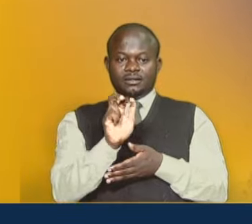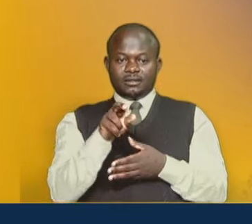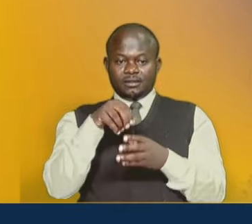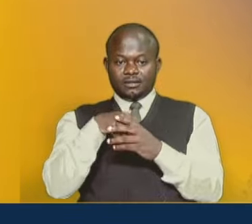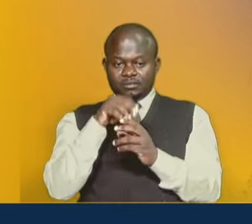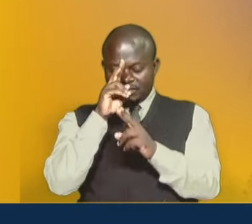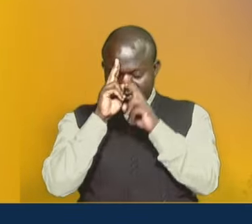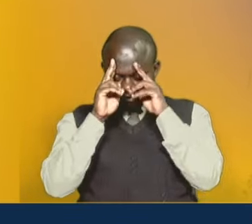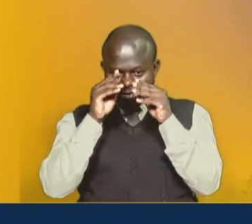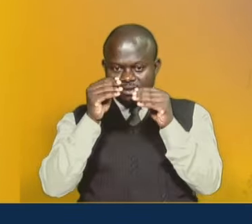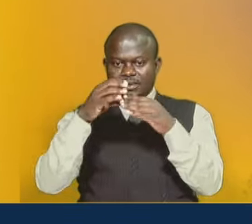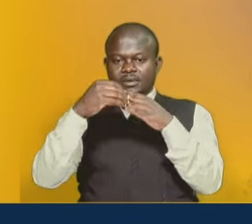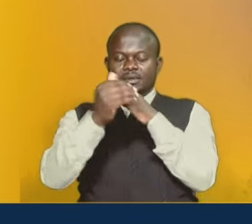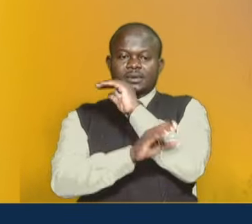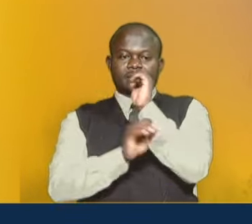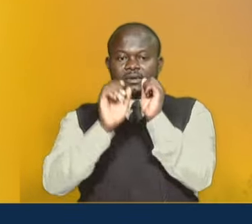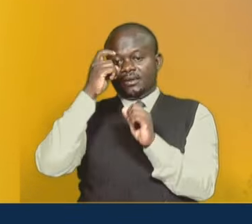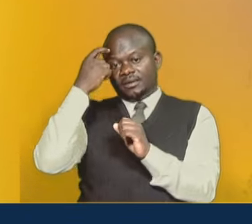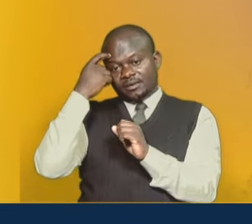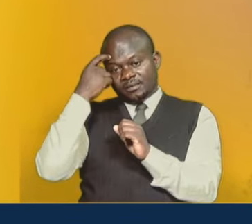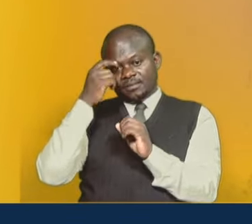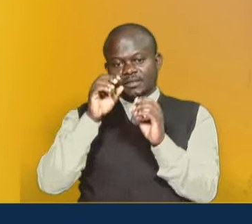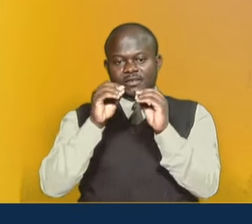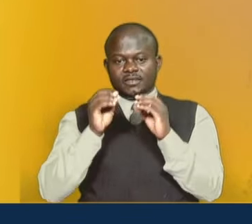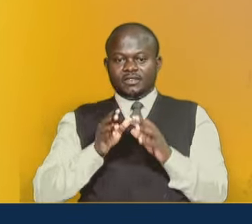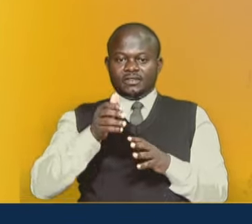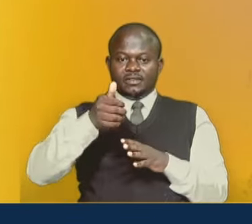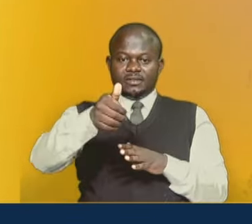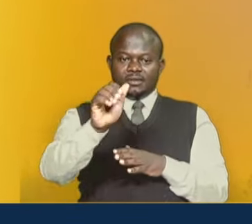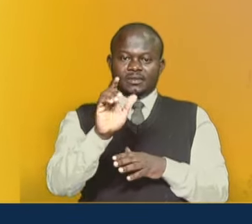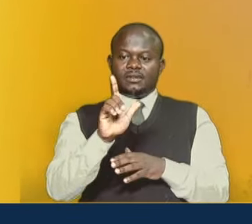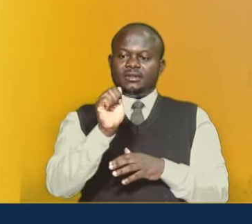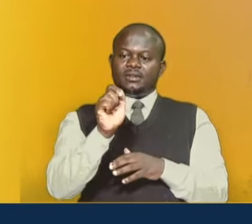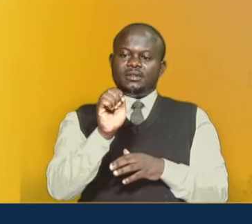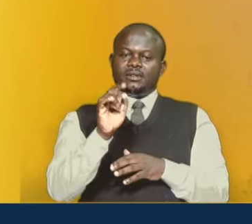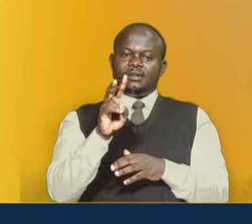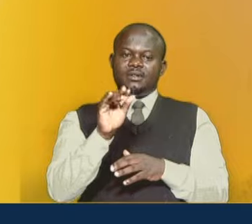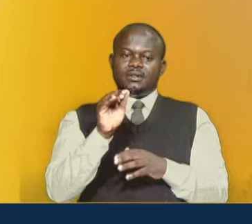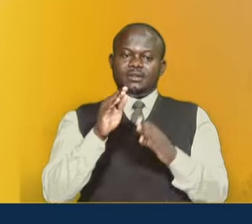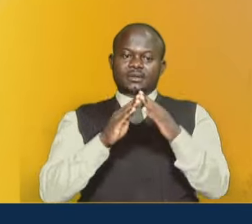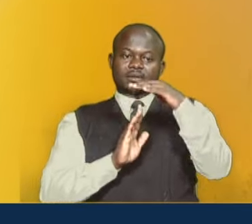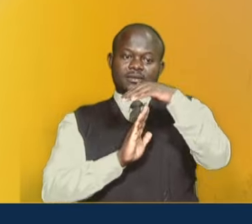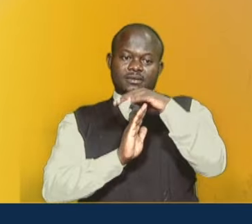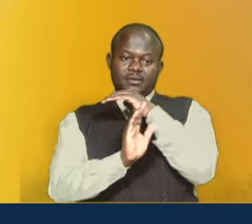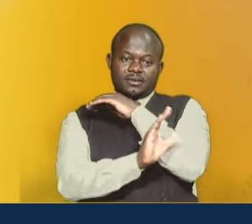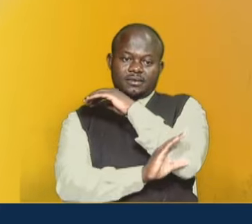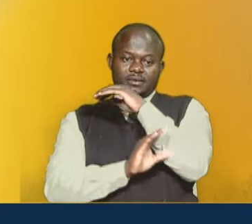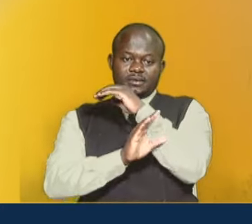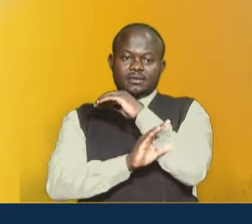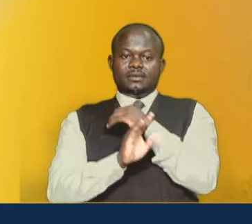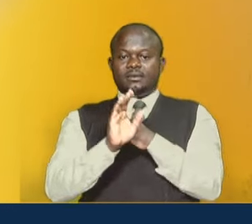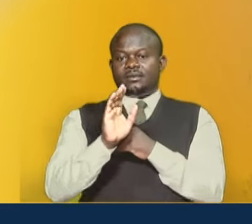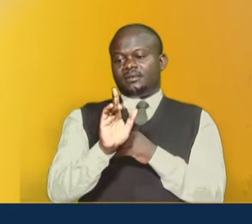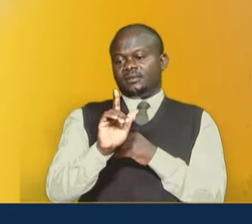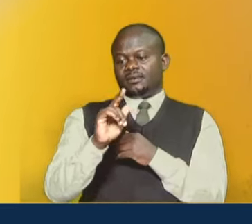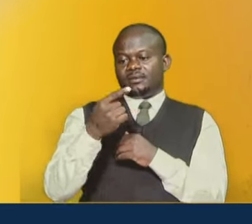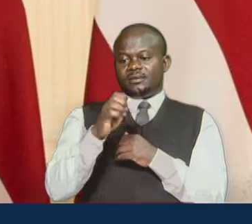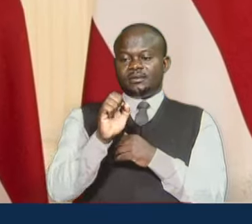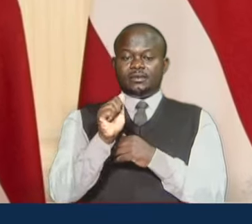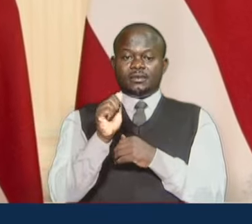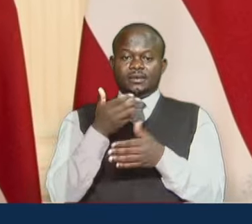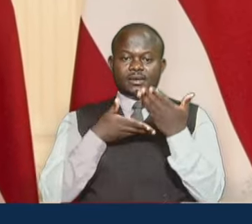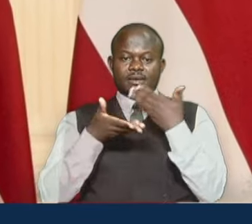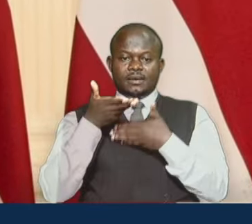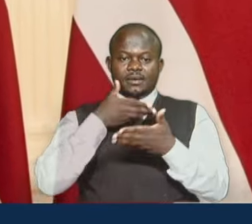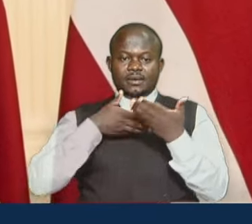gihabwa abakuru b'ibihugu n'abaza guverinoma mu ngoro y'umukuru w'igihugu cya Latvia iherereye mu murwa mukuru w'icyo gihugu Riga, ndetse nyuma bagirana